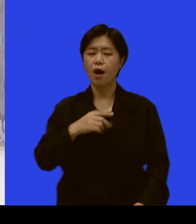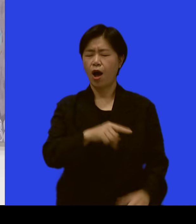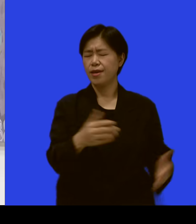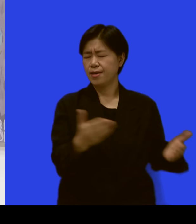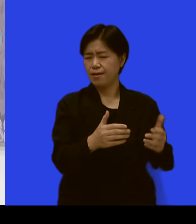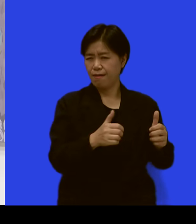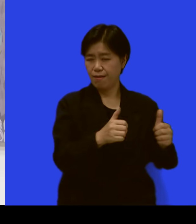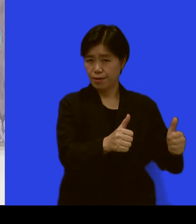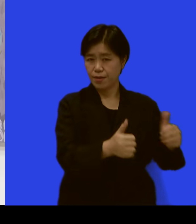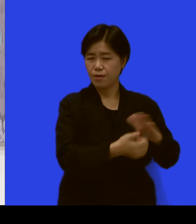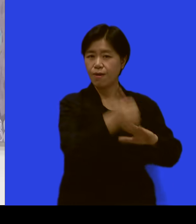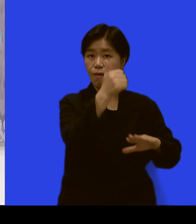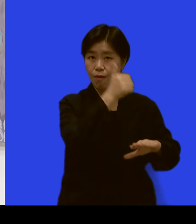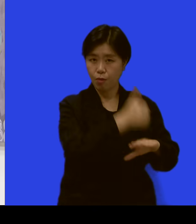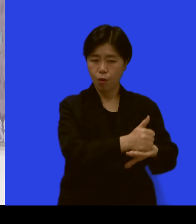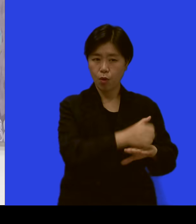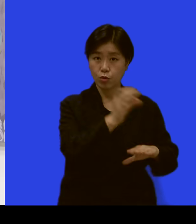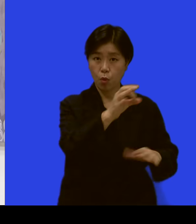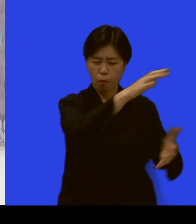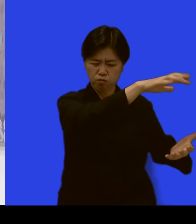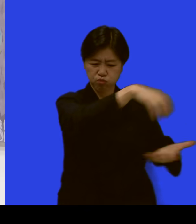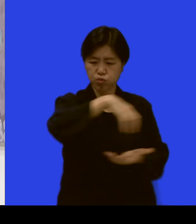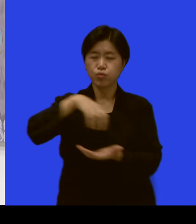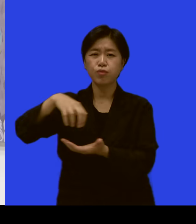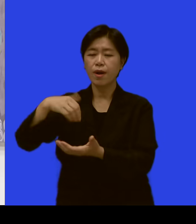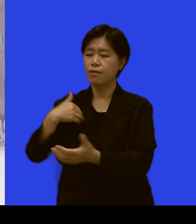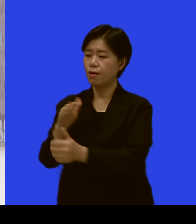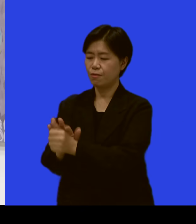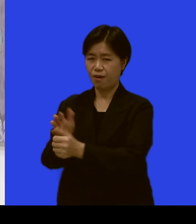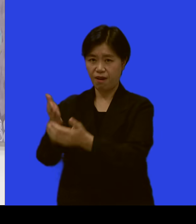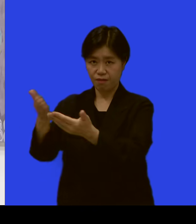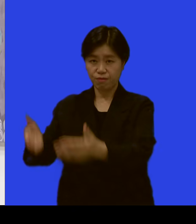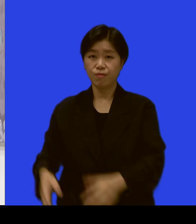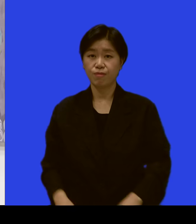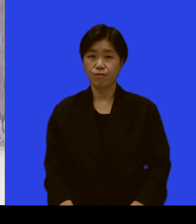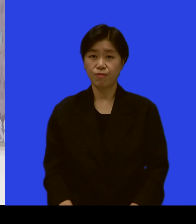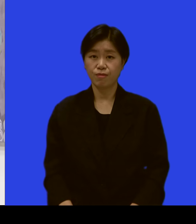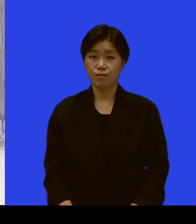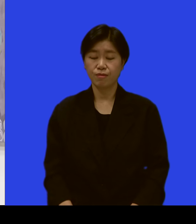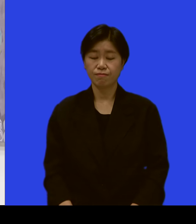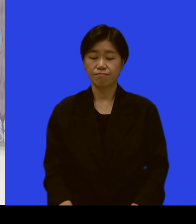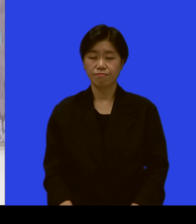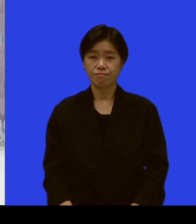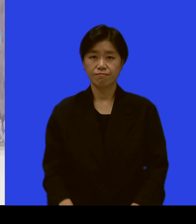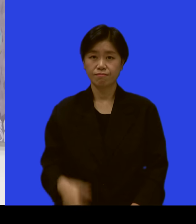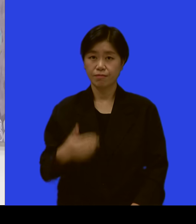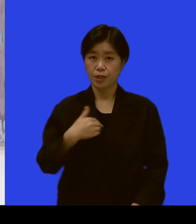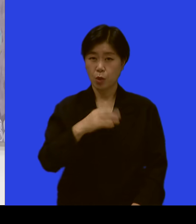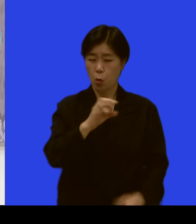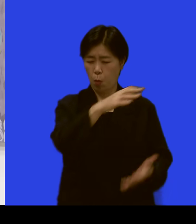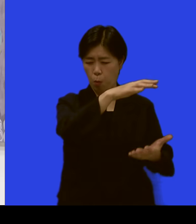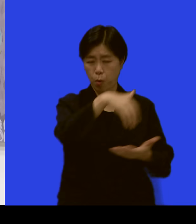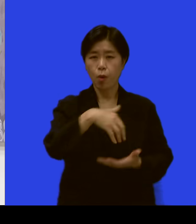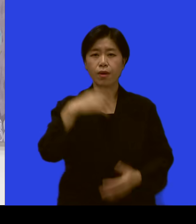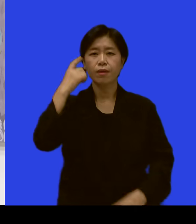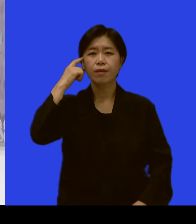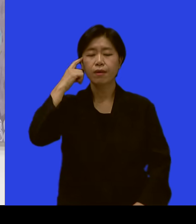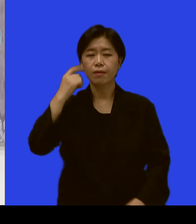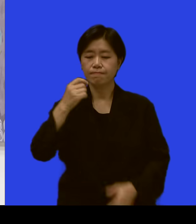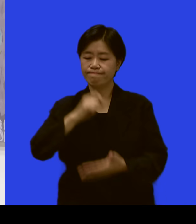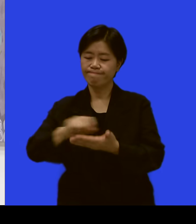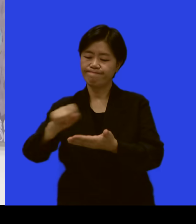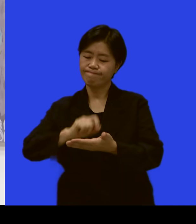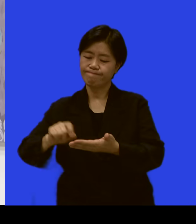예. 돈을 좀 벌어서 올 테니까 아버지 목회하시는 거 이제 잘 정리해드릴 수 있도록 내가 돈을 예, 많이 예. 제가 그러니까 어렸을 때는